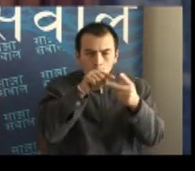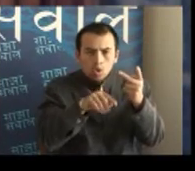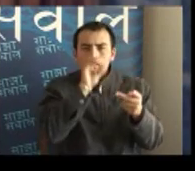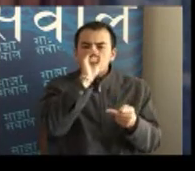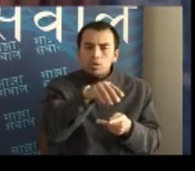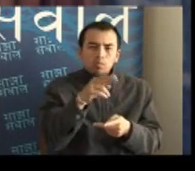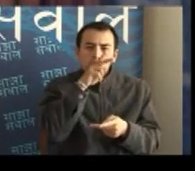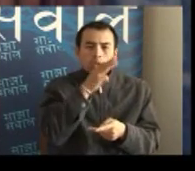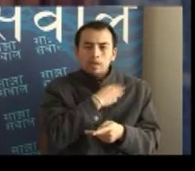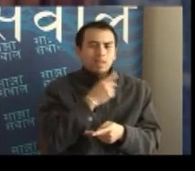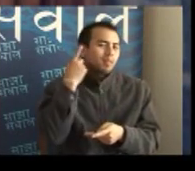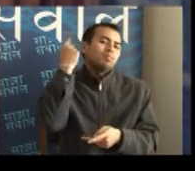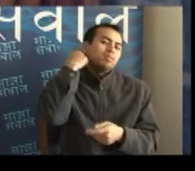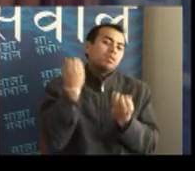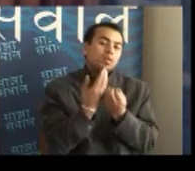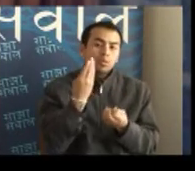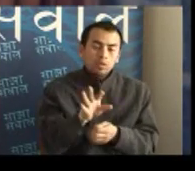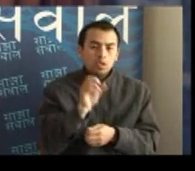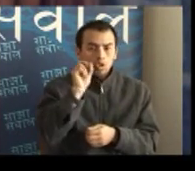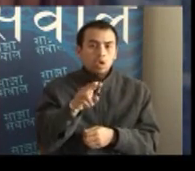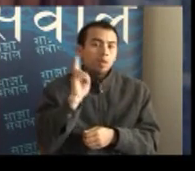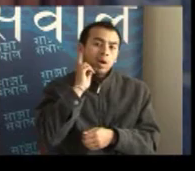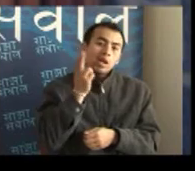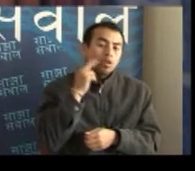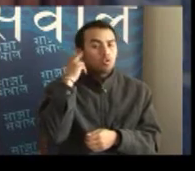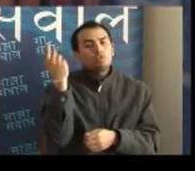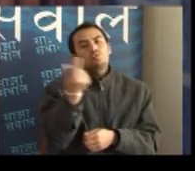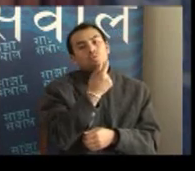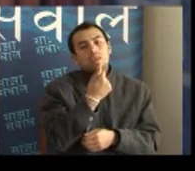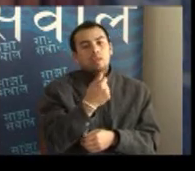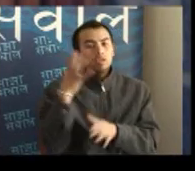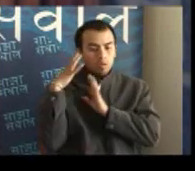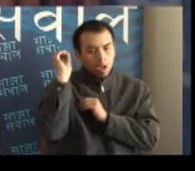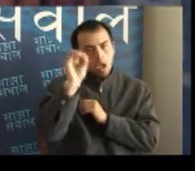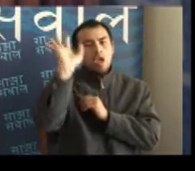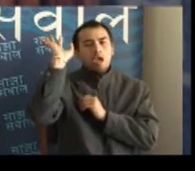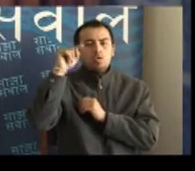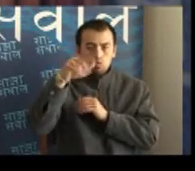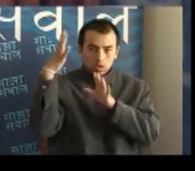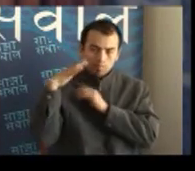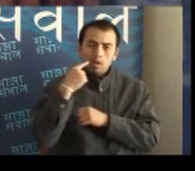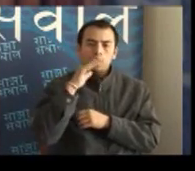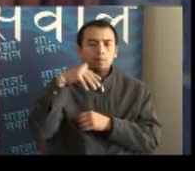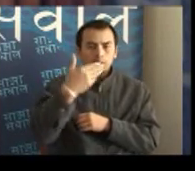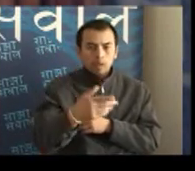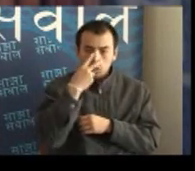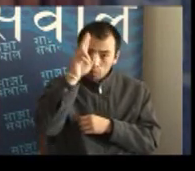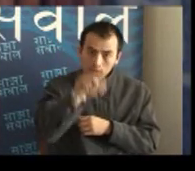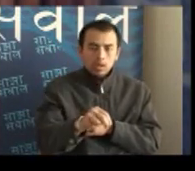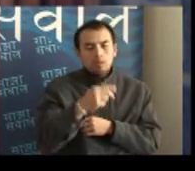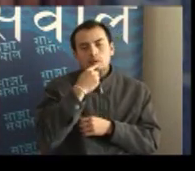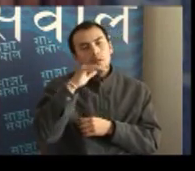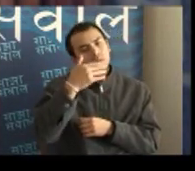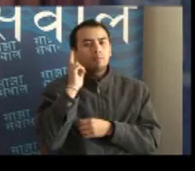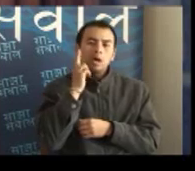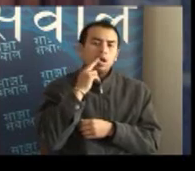भन्दाखेरि उहाँहरूलेबाटै नसुन्झा हिँड्नुहुन्छ भने, तर उहाँहरूबाट यति सजिलो हुन्छ नि यो चाहिँ तपाईँको जिम्मा है यो चाहिँ तपाईँको जिम्मा हो त्यो चाहिँ तपाईँले हेर्नुपर्छ भनेपछि